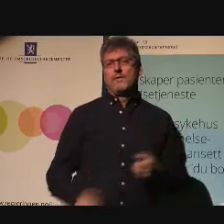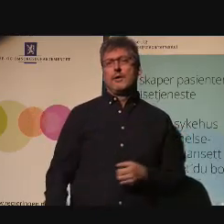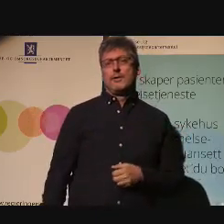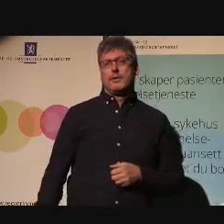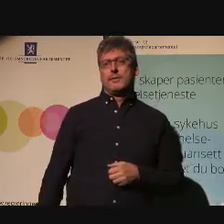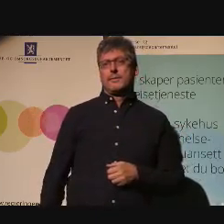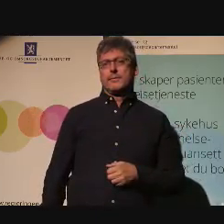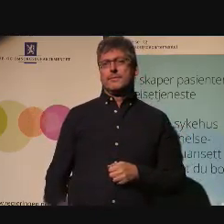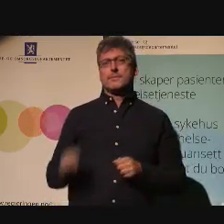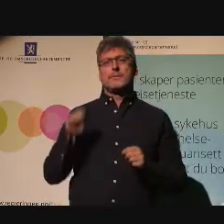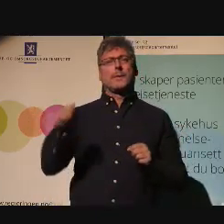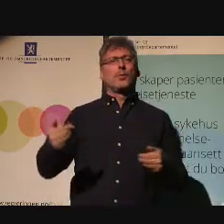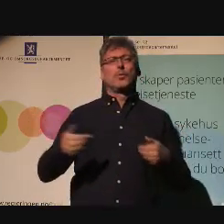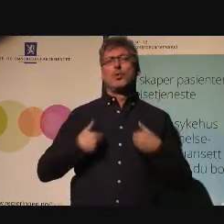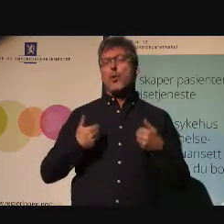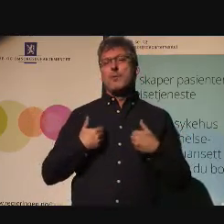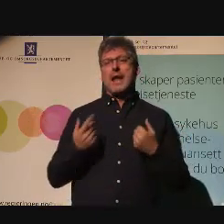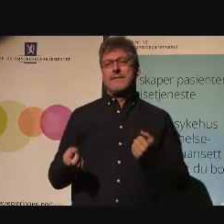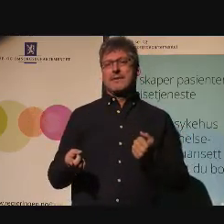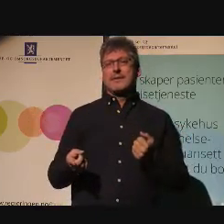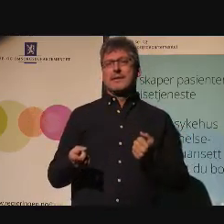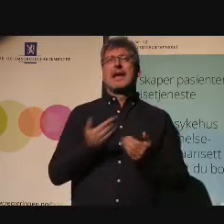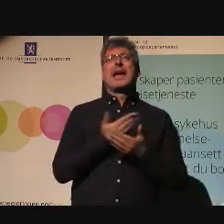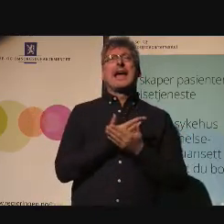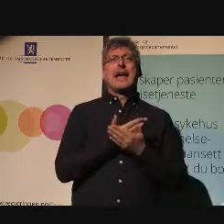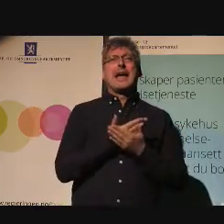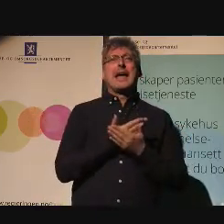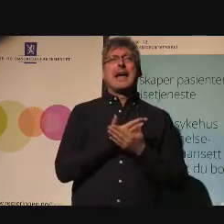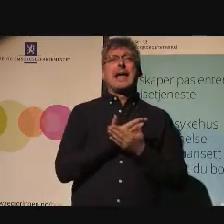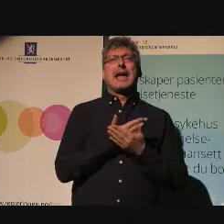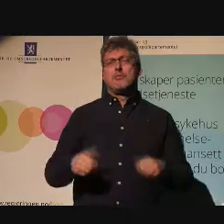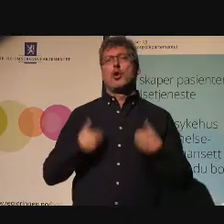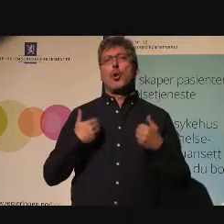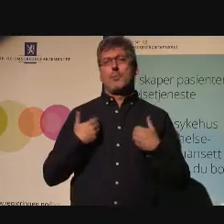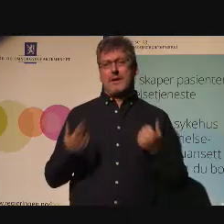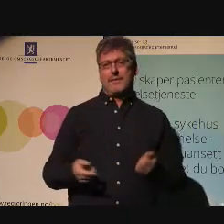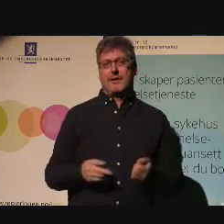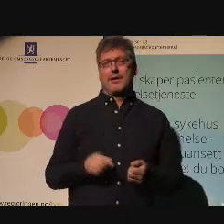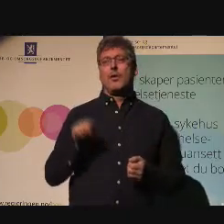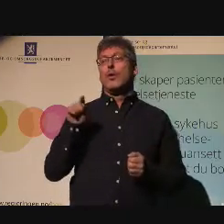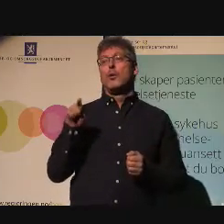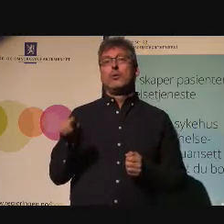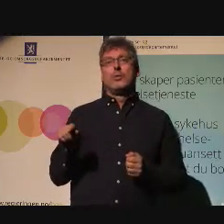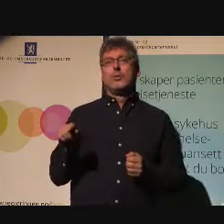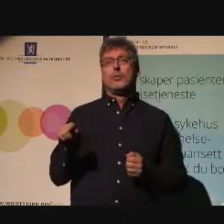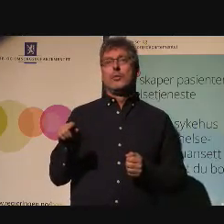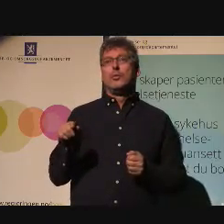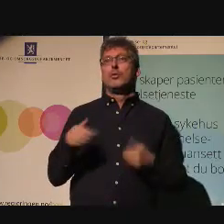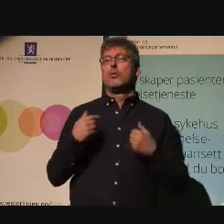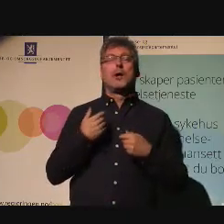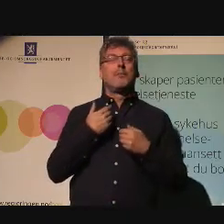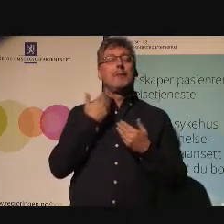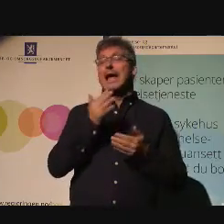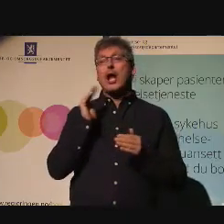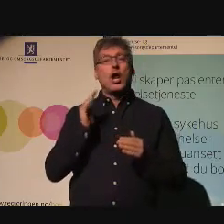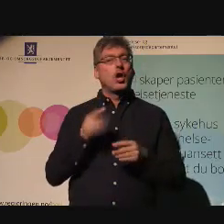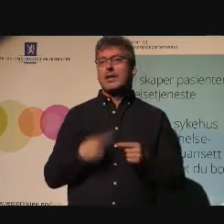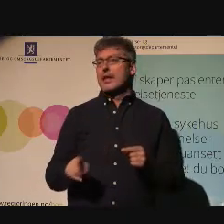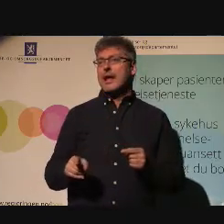Det hun opplevde bør ingen oppleve. Ida opplevde å ikke bli lyttet til. Hun opplevde å ikke